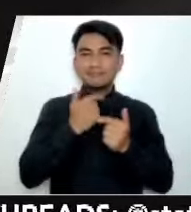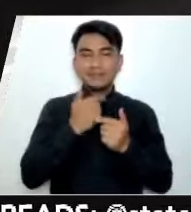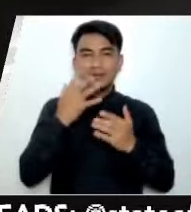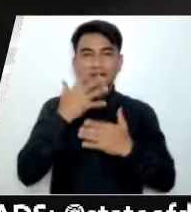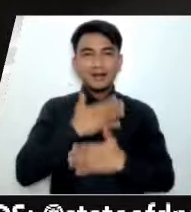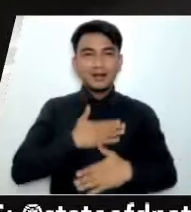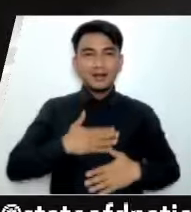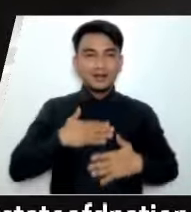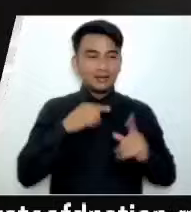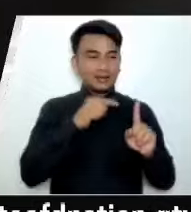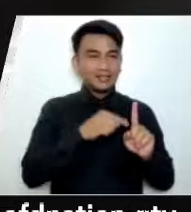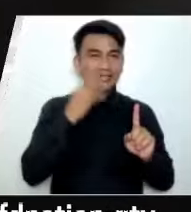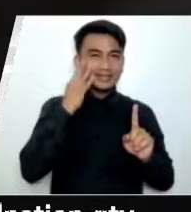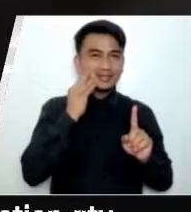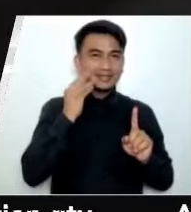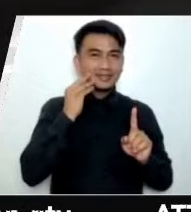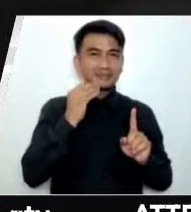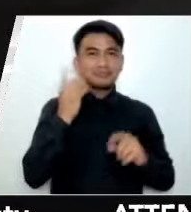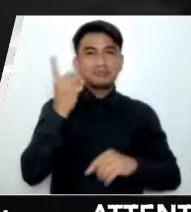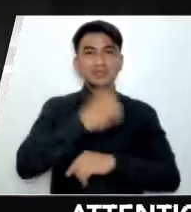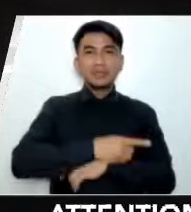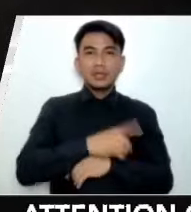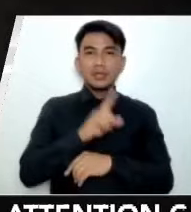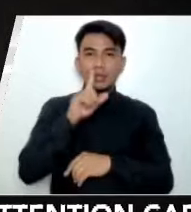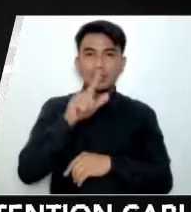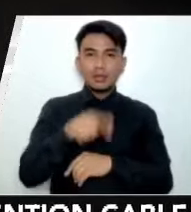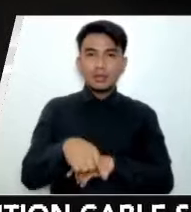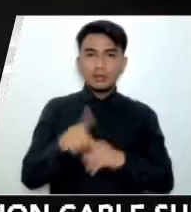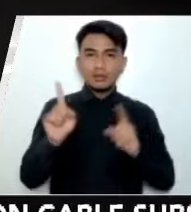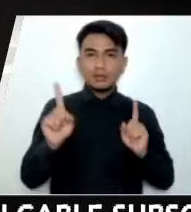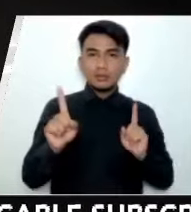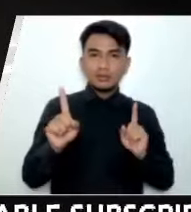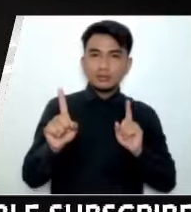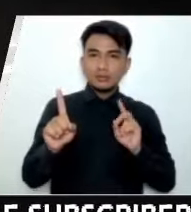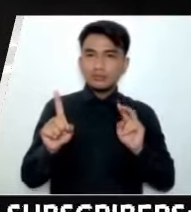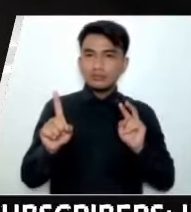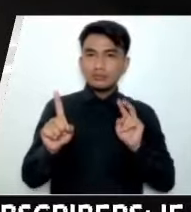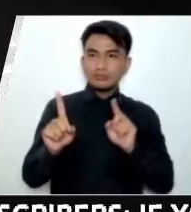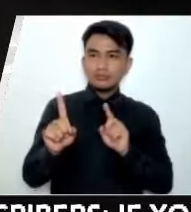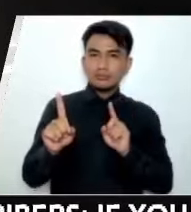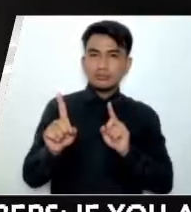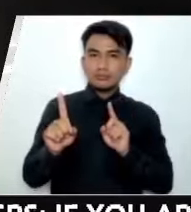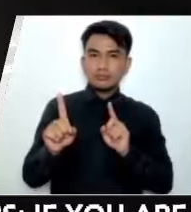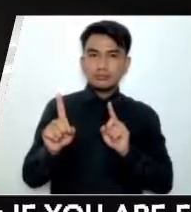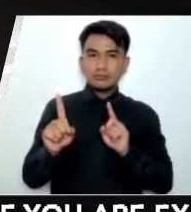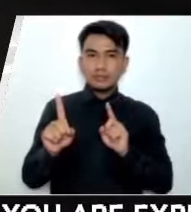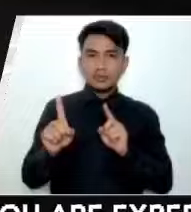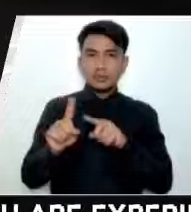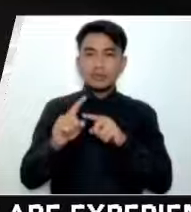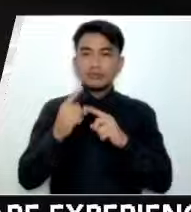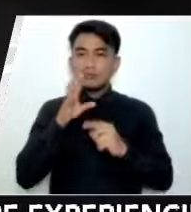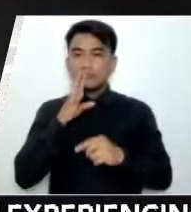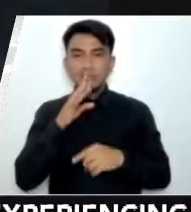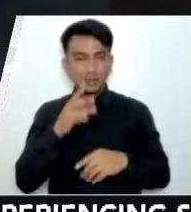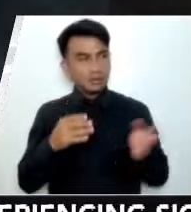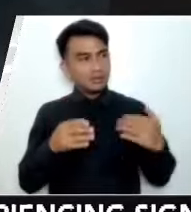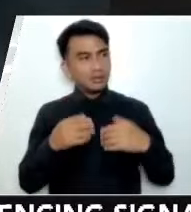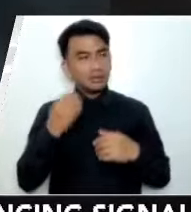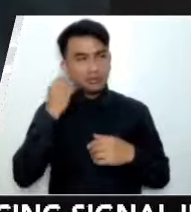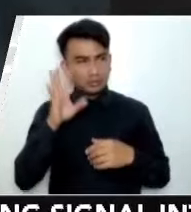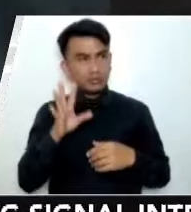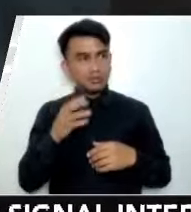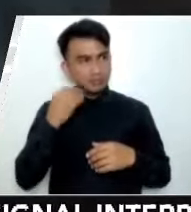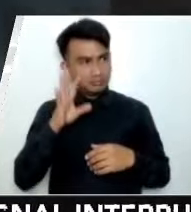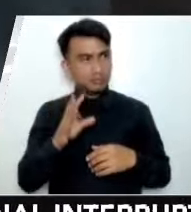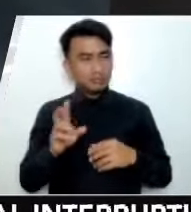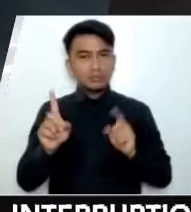kanyang araw. Pero maya-maya pa. Kinikis ako. Alis na tayo. Alis na tayo. Narinig